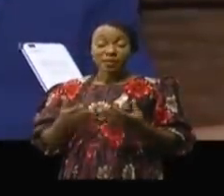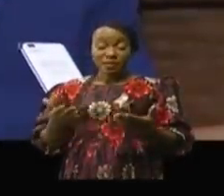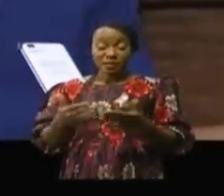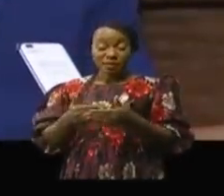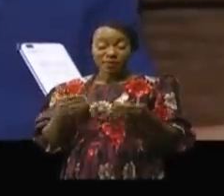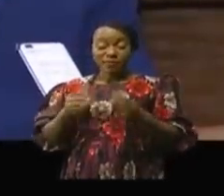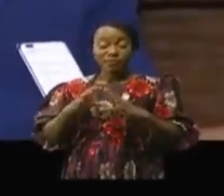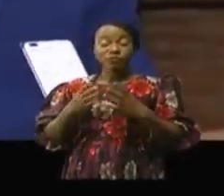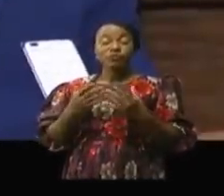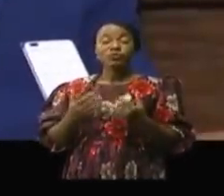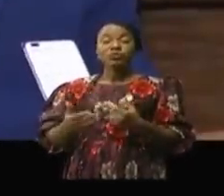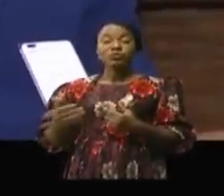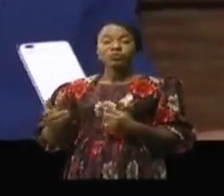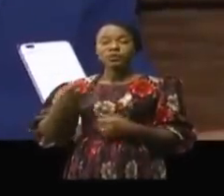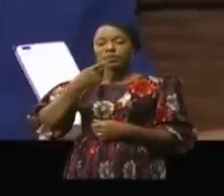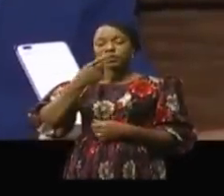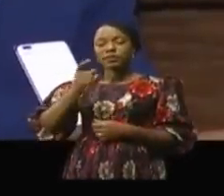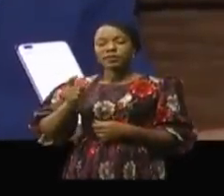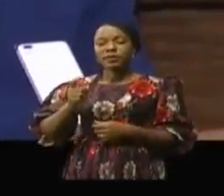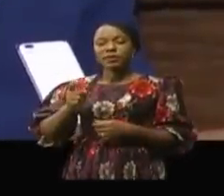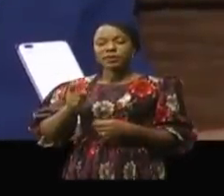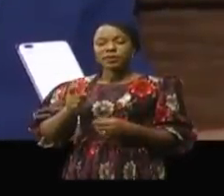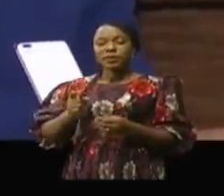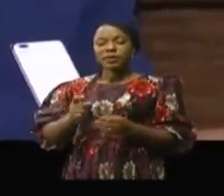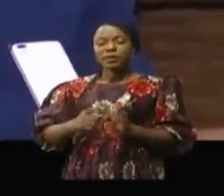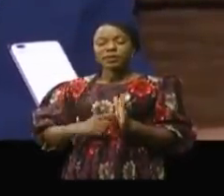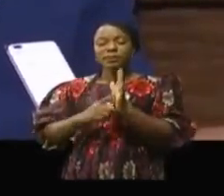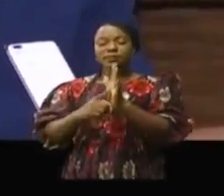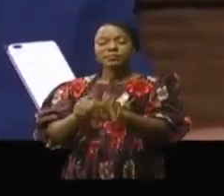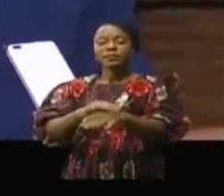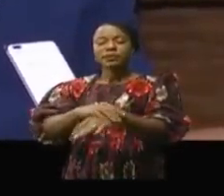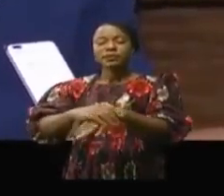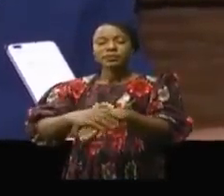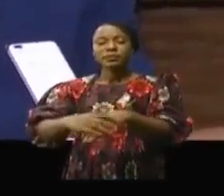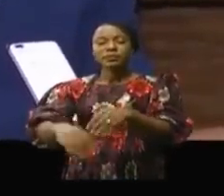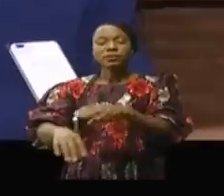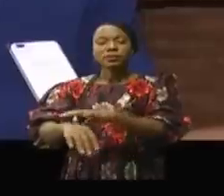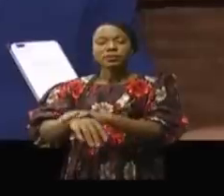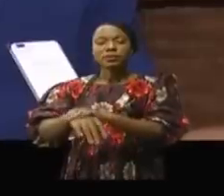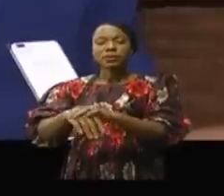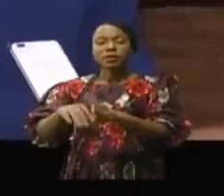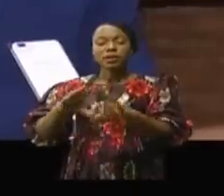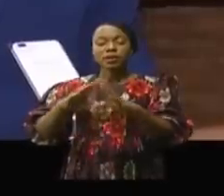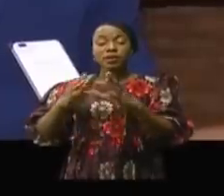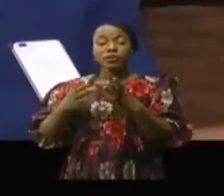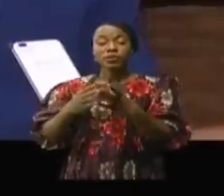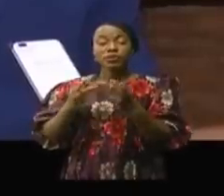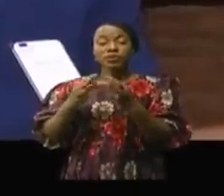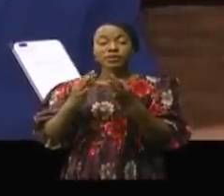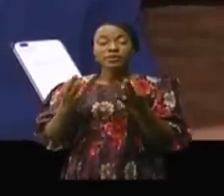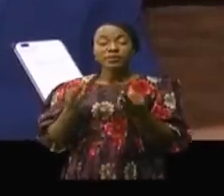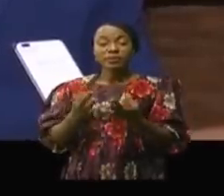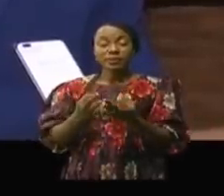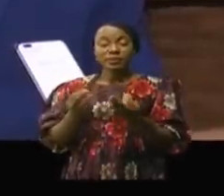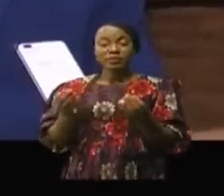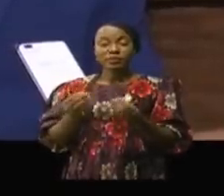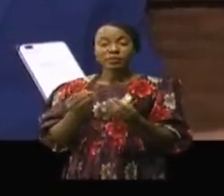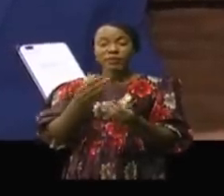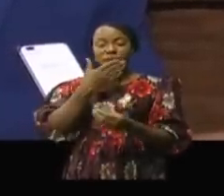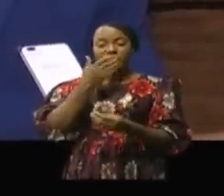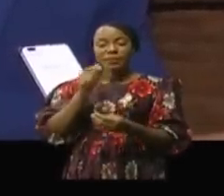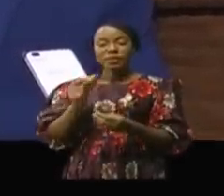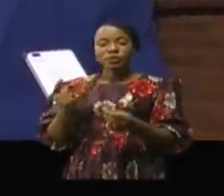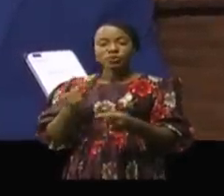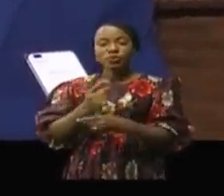présenter mes condoléances les plus attristées aux familles éplorées suite aux événements qui ont troublé l'ordre public aujourd'hui